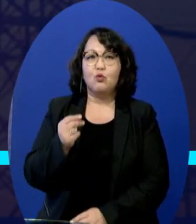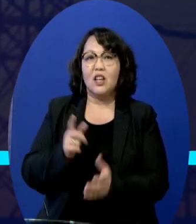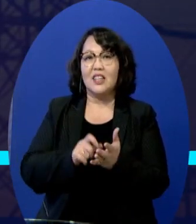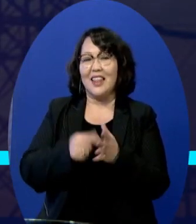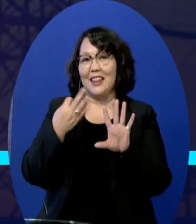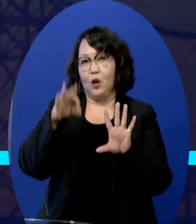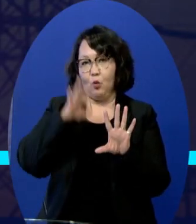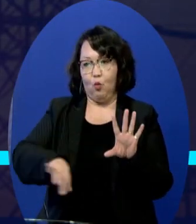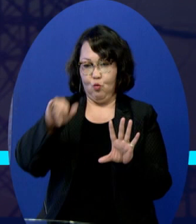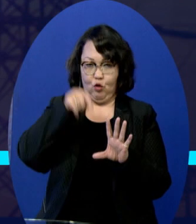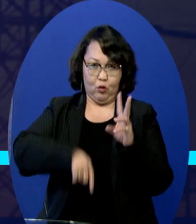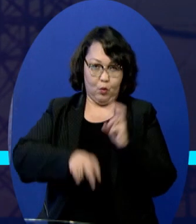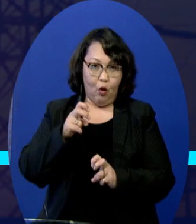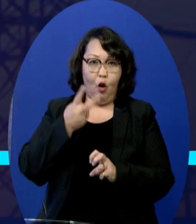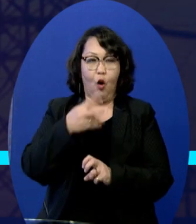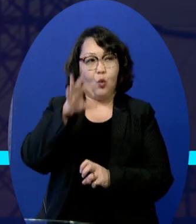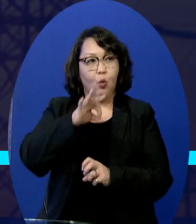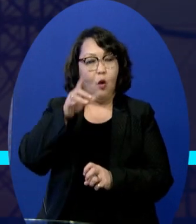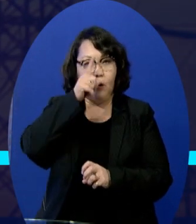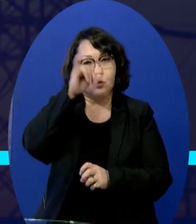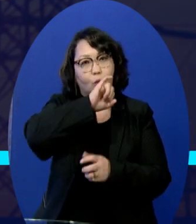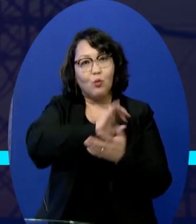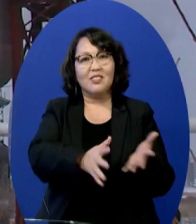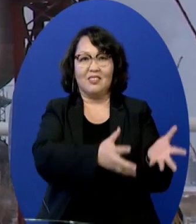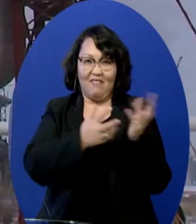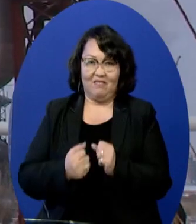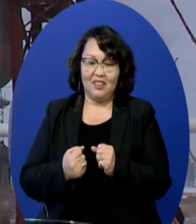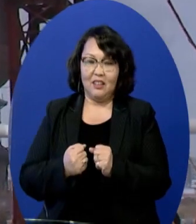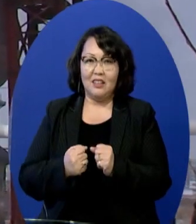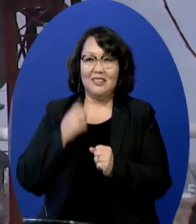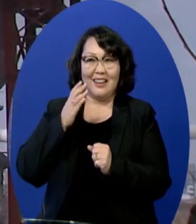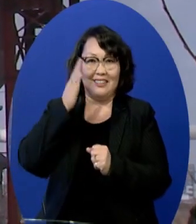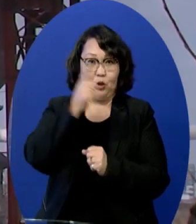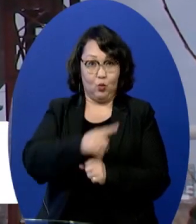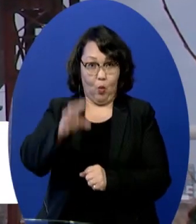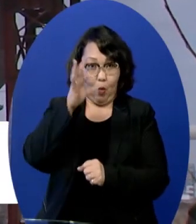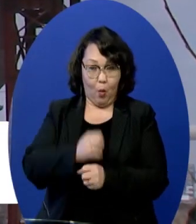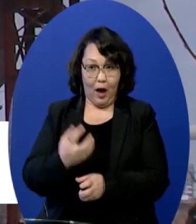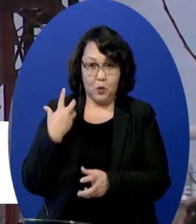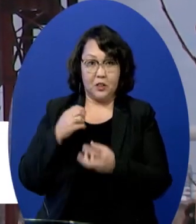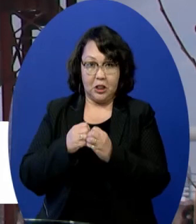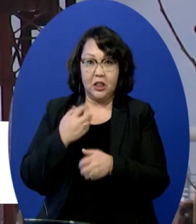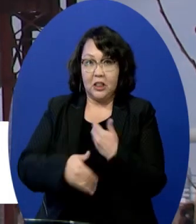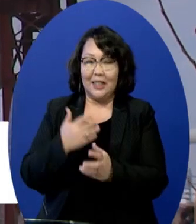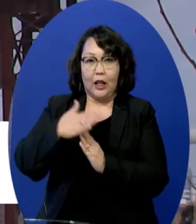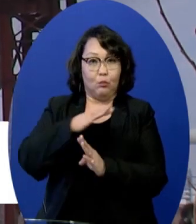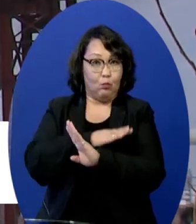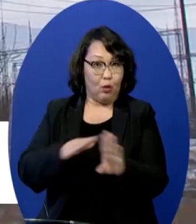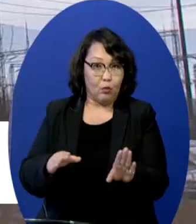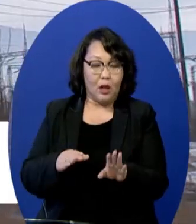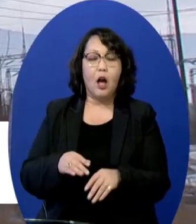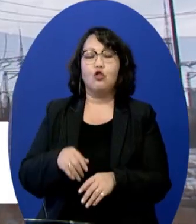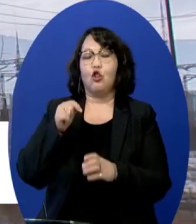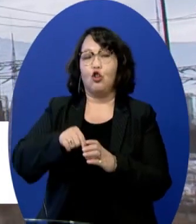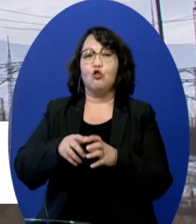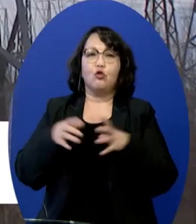хангаж, 20% Оросын холбооны улсаас импортоор авдаг. Цаашдаа хэрэглээгээ бүрэн хангаж доголдол үүсэхгүй тулд эхний ээлжинд дотоодын томоохон